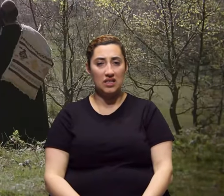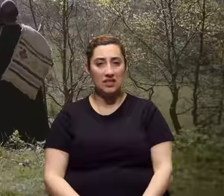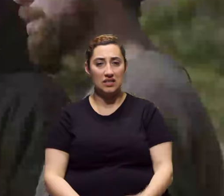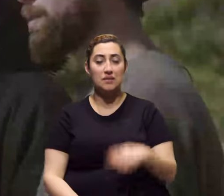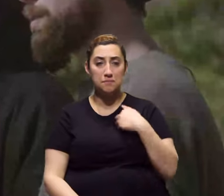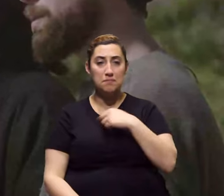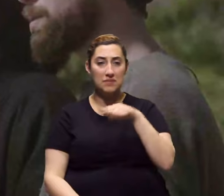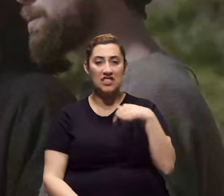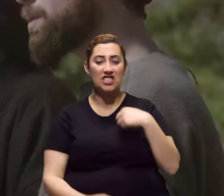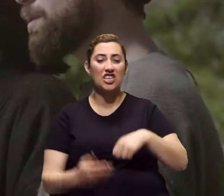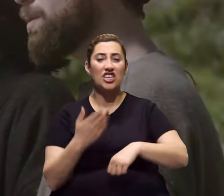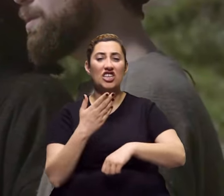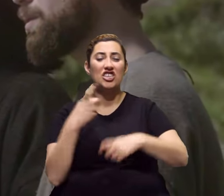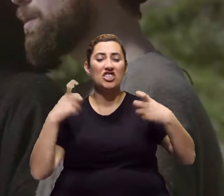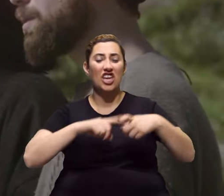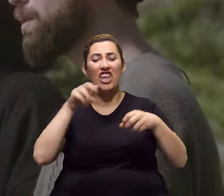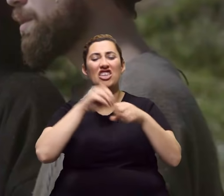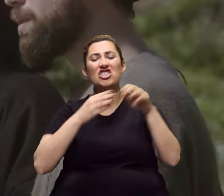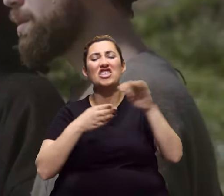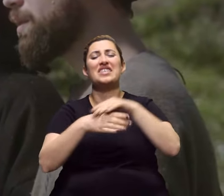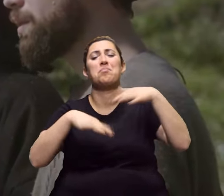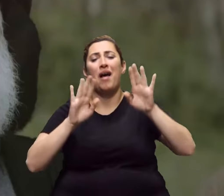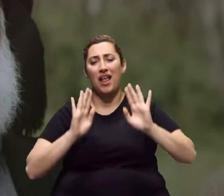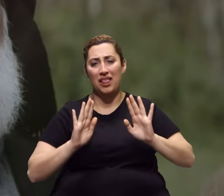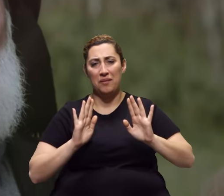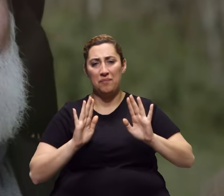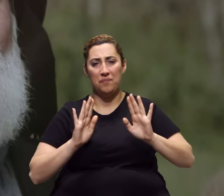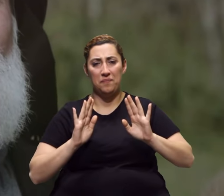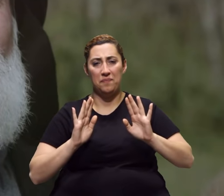Biz şehir işine varmayalım.